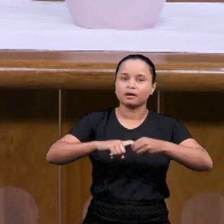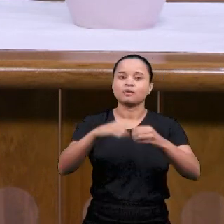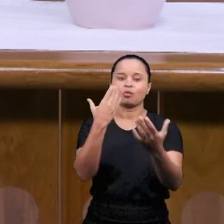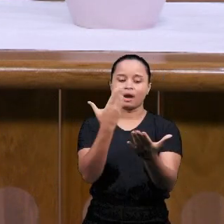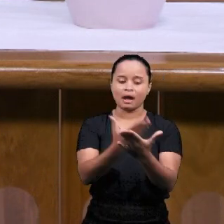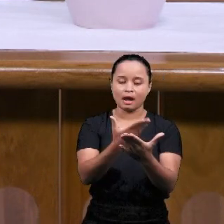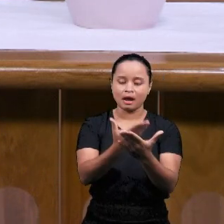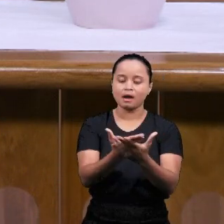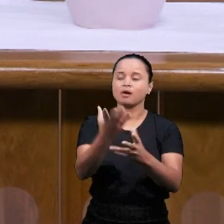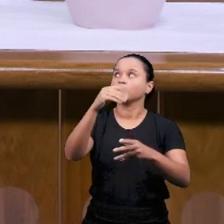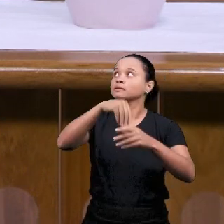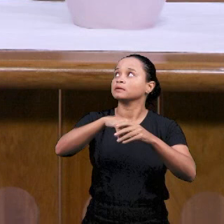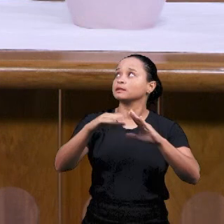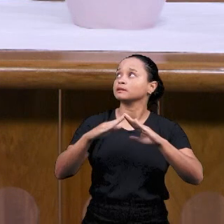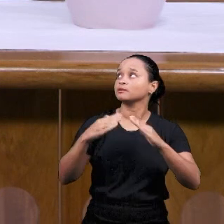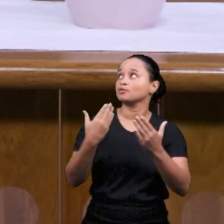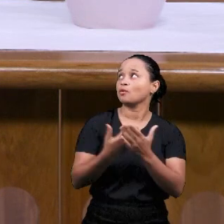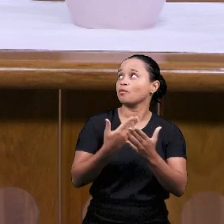sont revenues